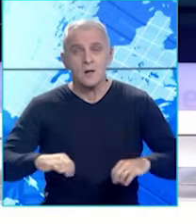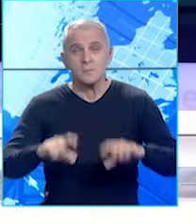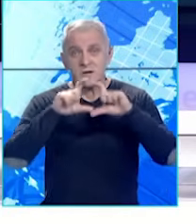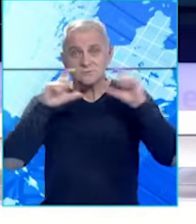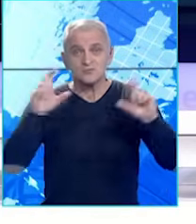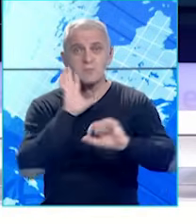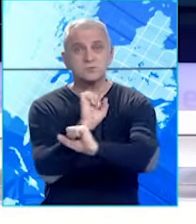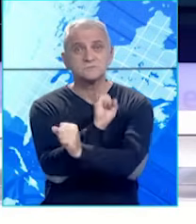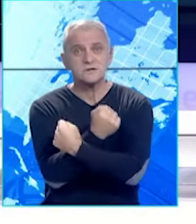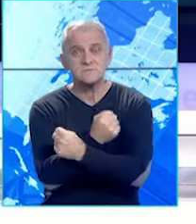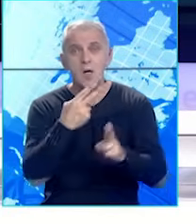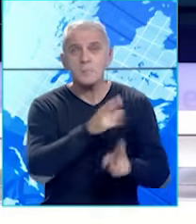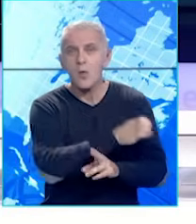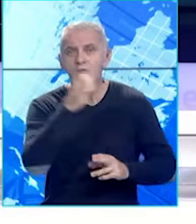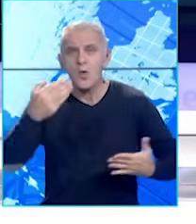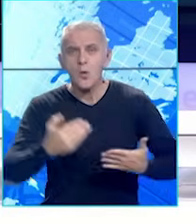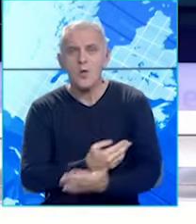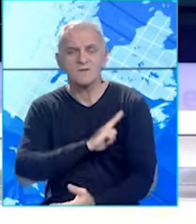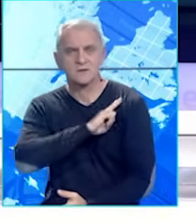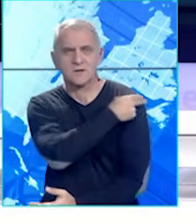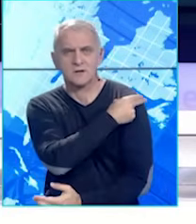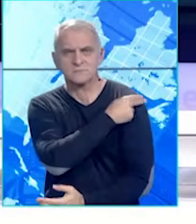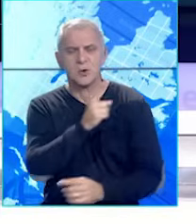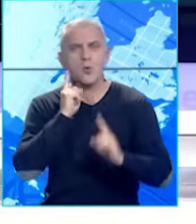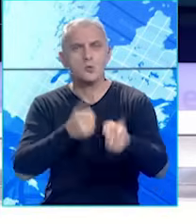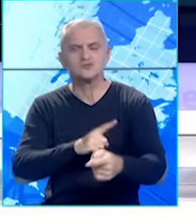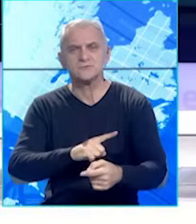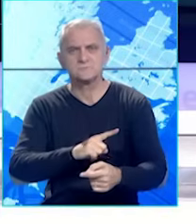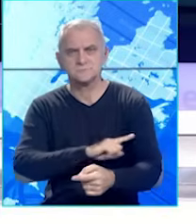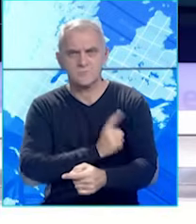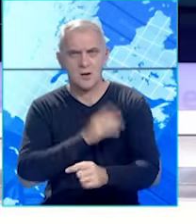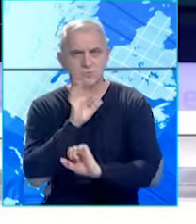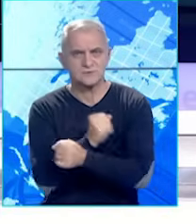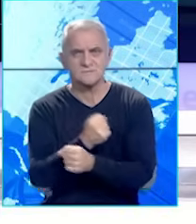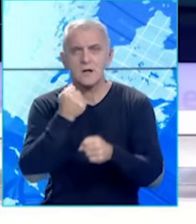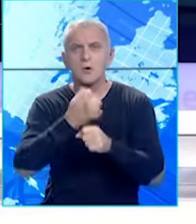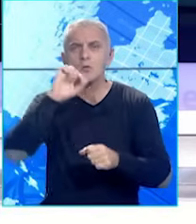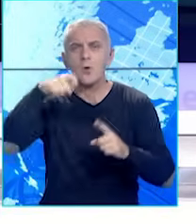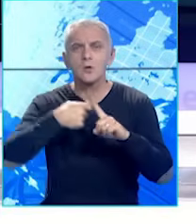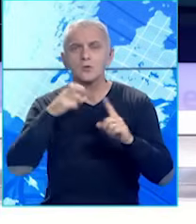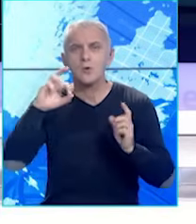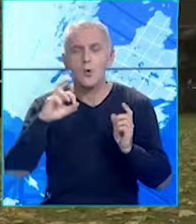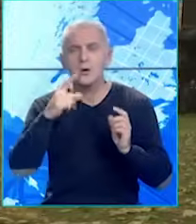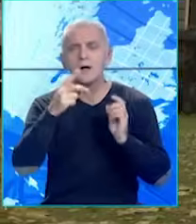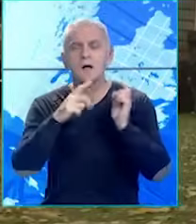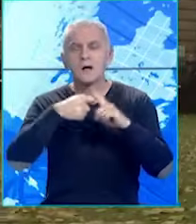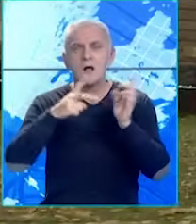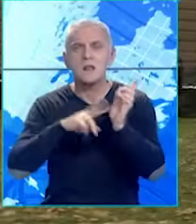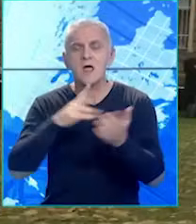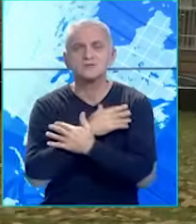Predsjedništvo Bosne i Hercegovine imenovalo je novi generalski kor oružanih snaga Bosne i Hercegovine. Gojko